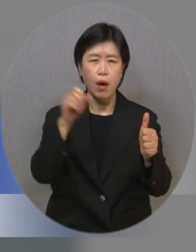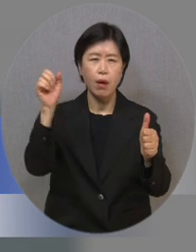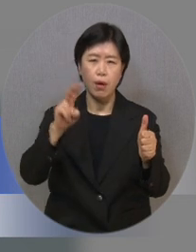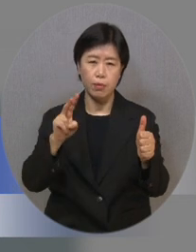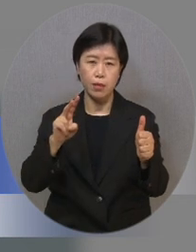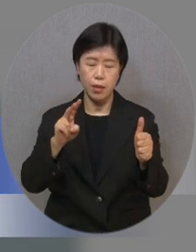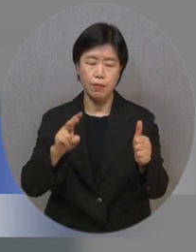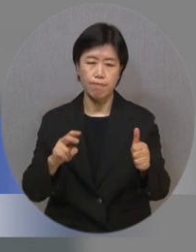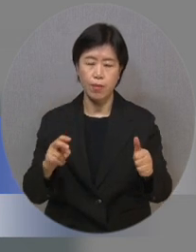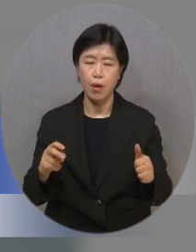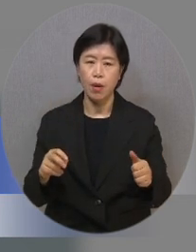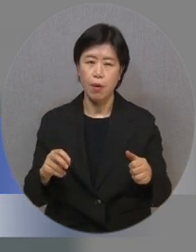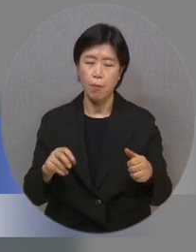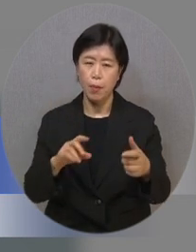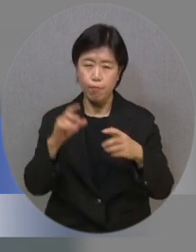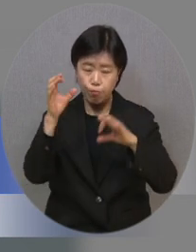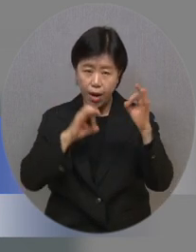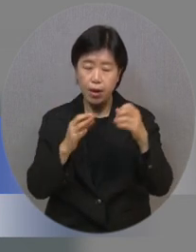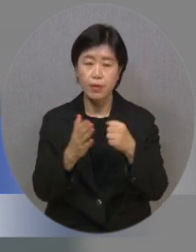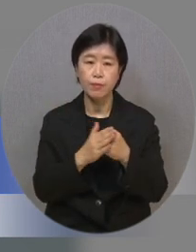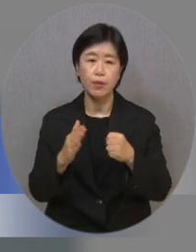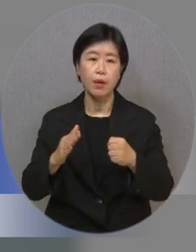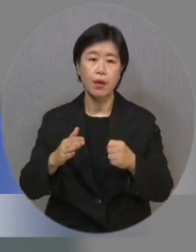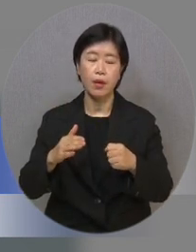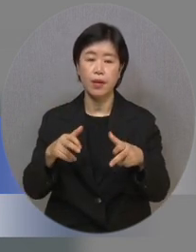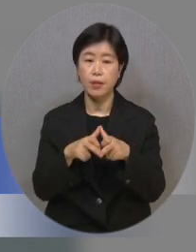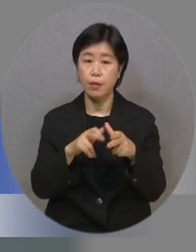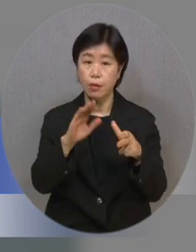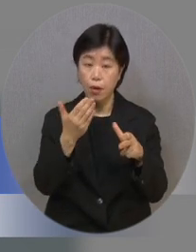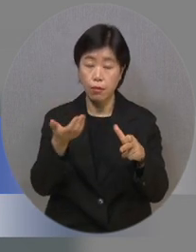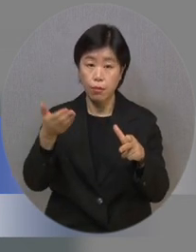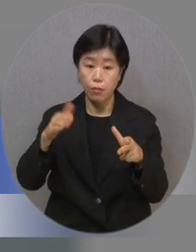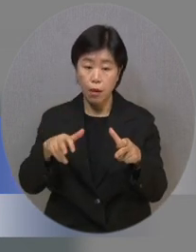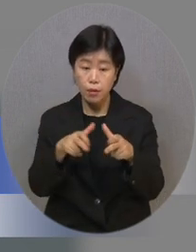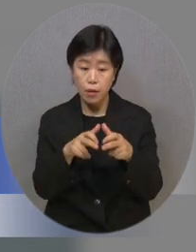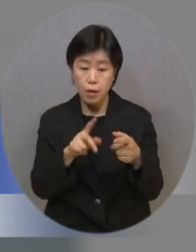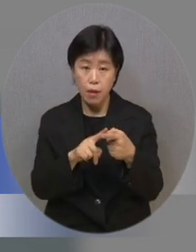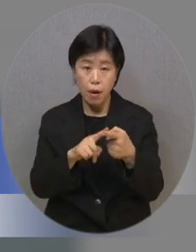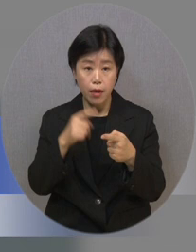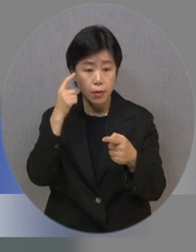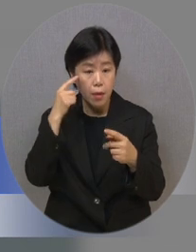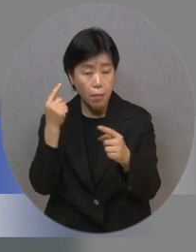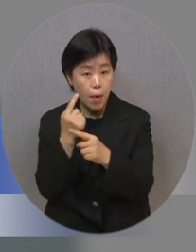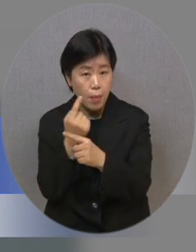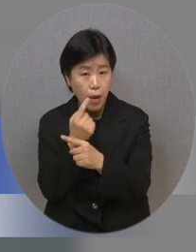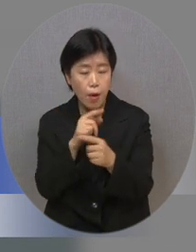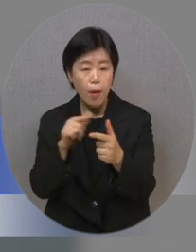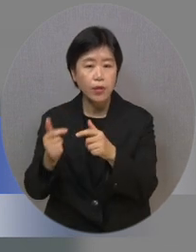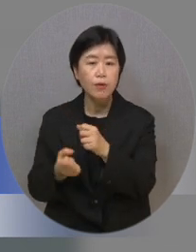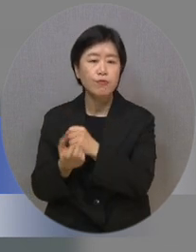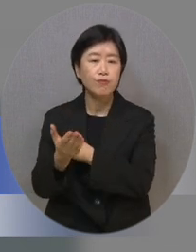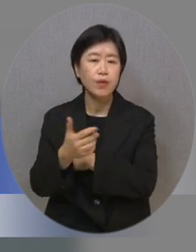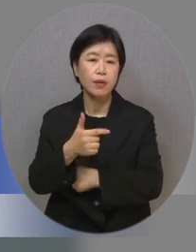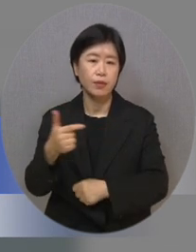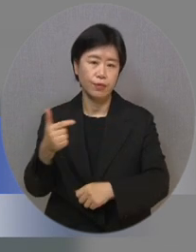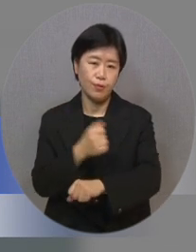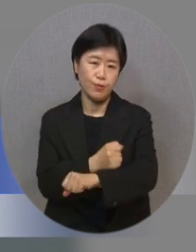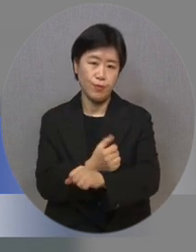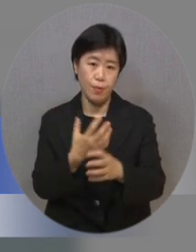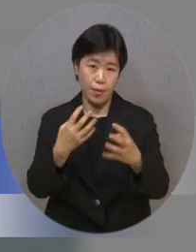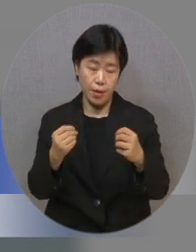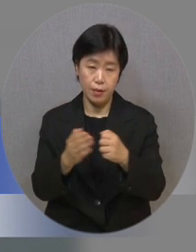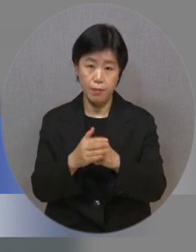장애인이 됐음에도 불구하고 척수 장애인에 대한 인식개선에 기여한 바가 크다고 수상 배경을